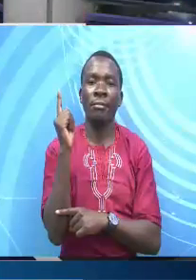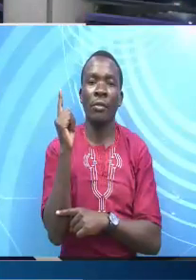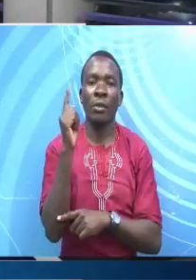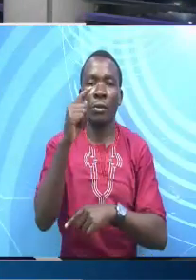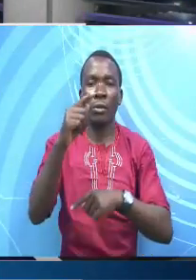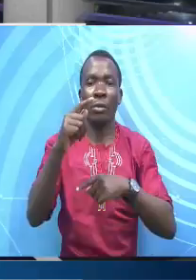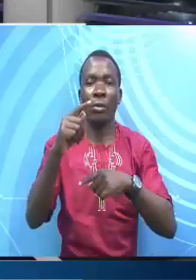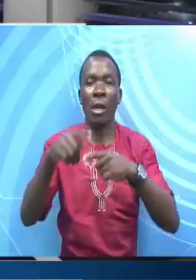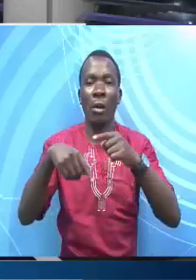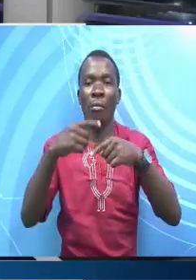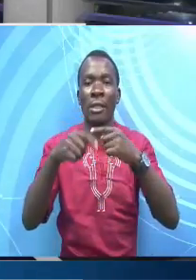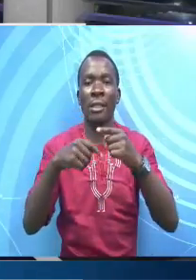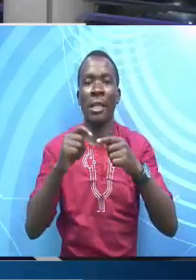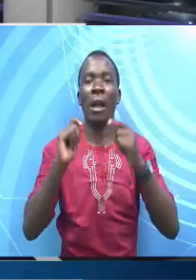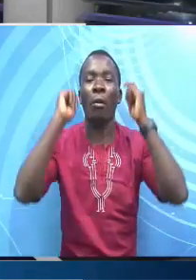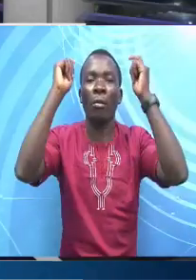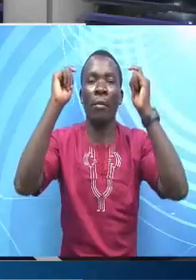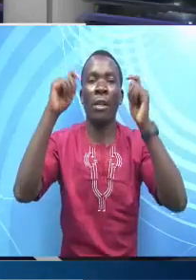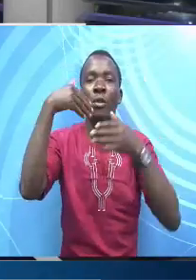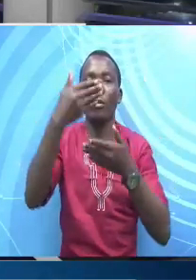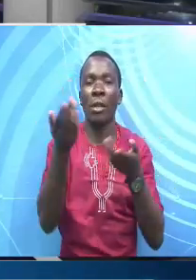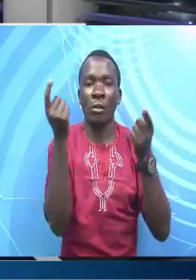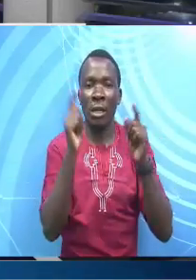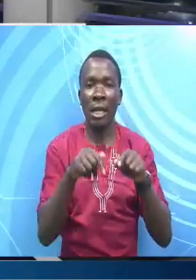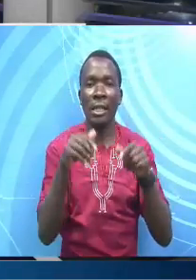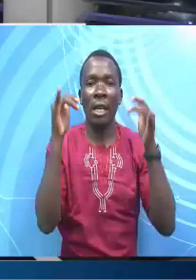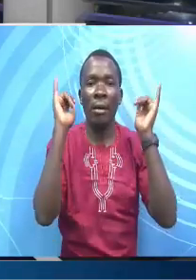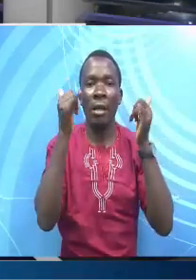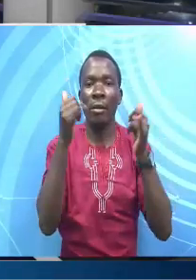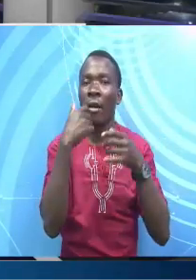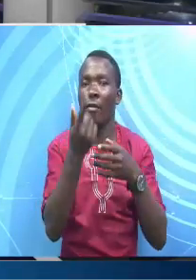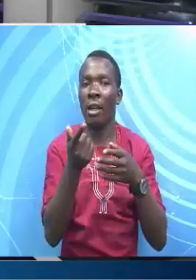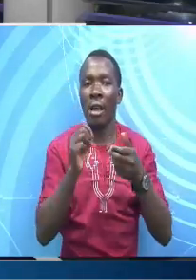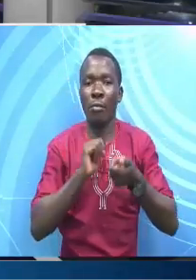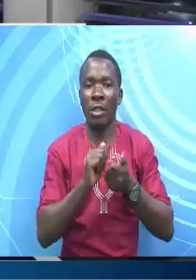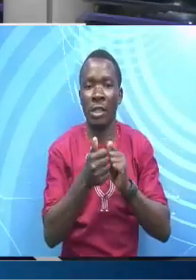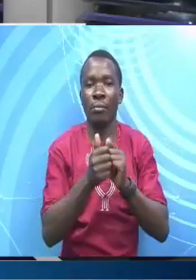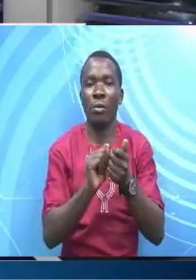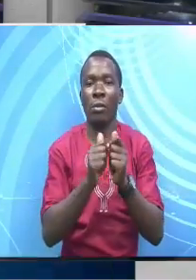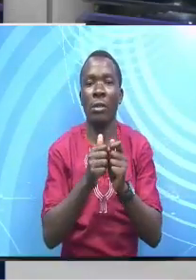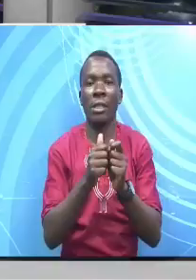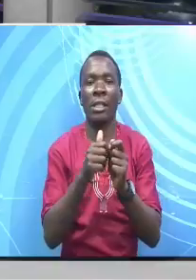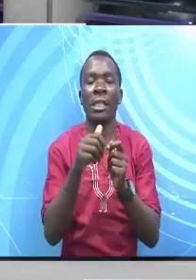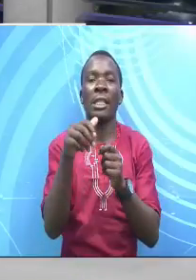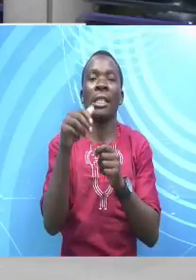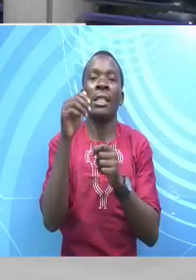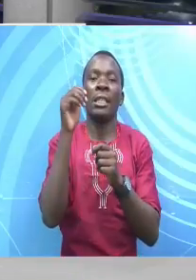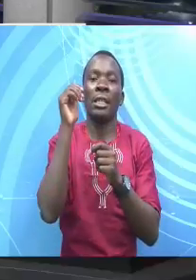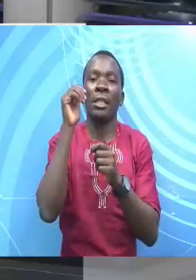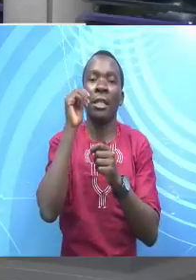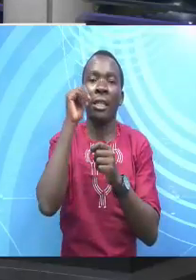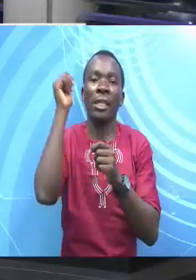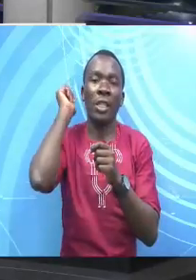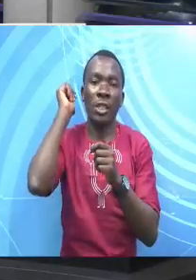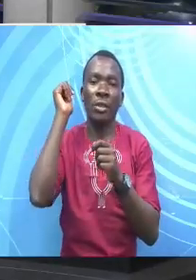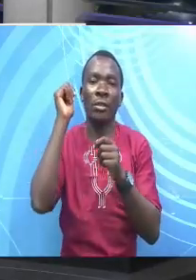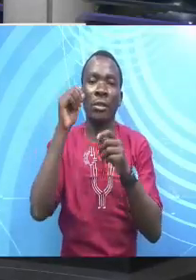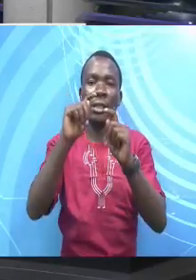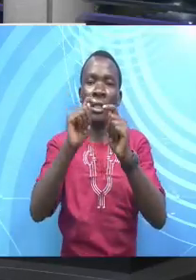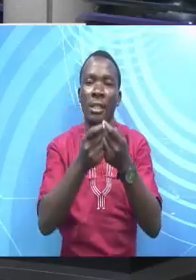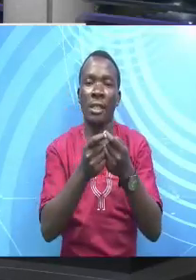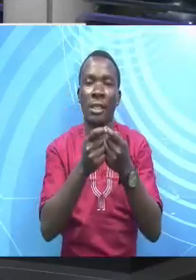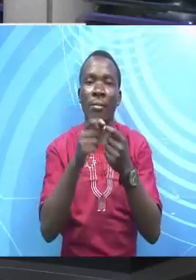Tugiye kwamaza mu kanya turagaruka n'amakuru avugwa muri siporo n'amakuru tugezwaho na Craig G. Ku munsi w'ejo ikipe y'igihugu Amavubi umukino wa cane wa mbere wayo